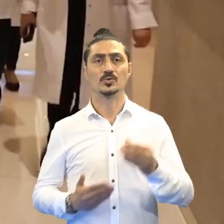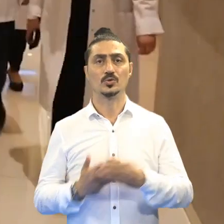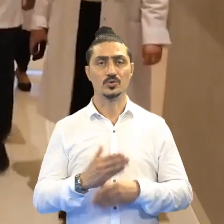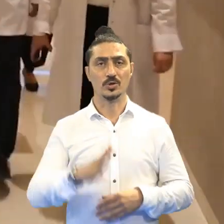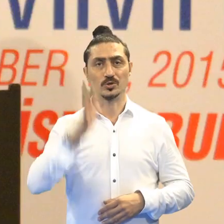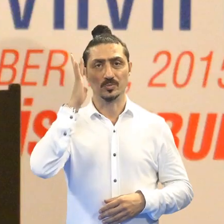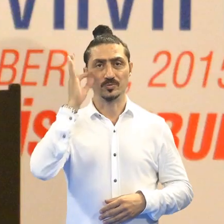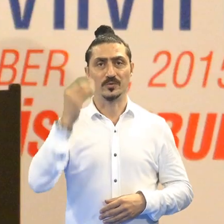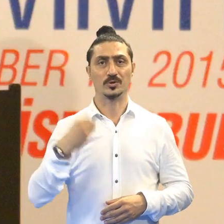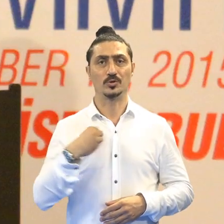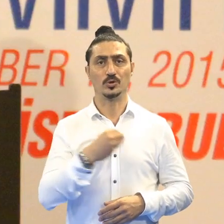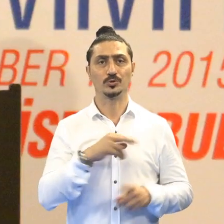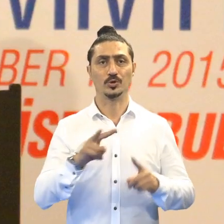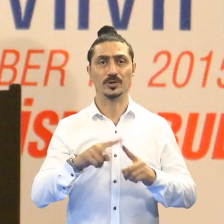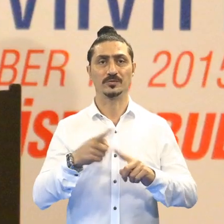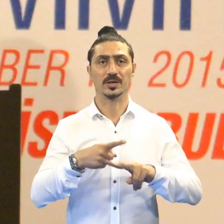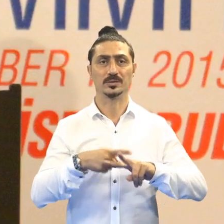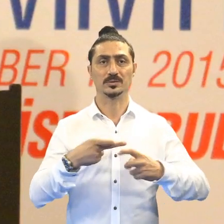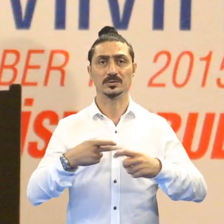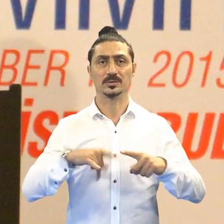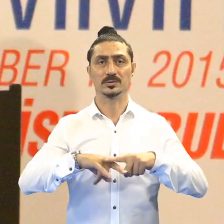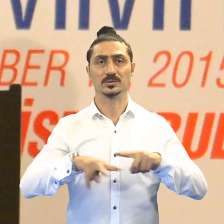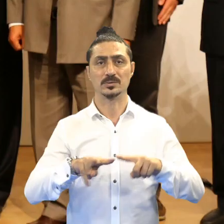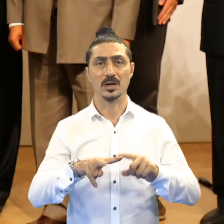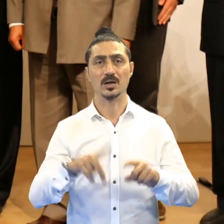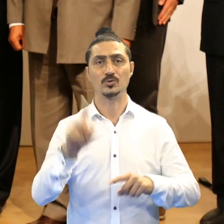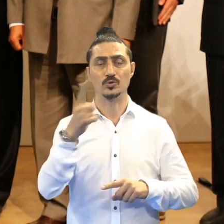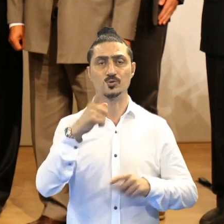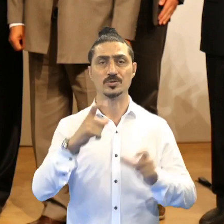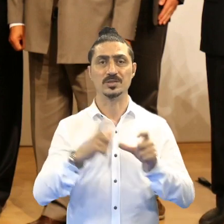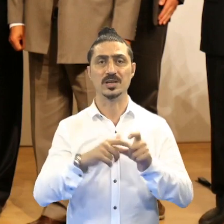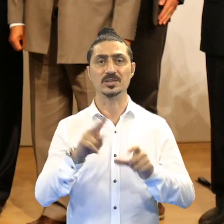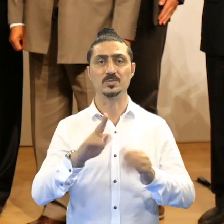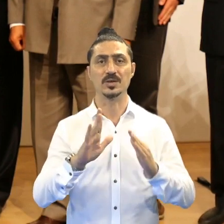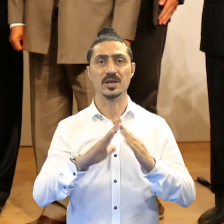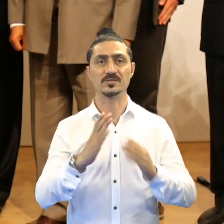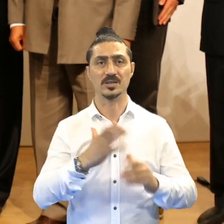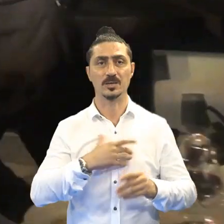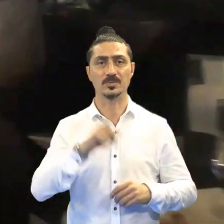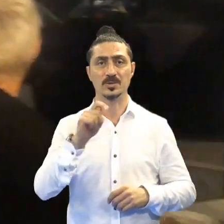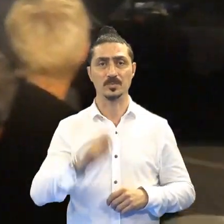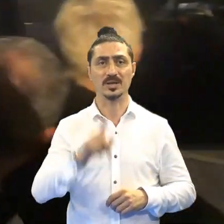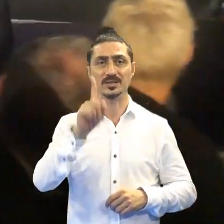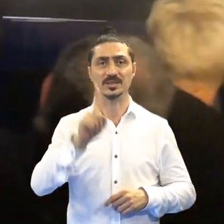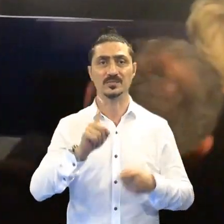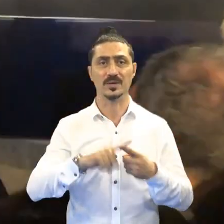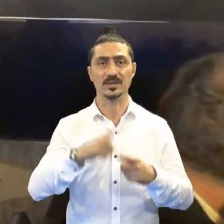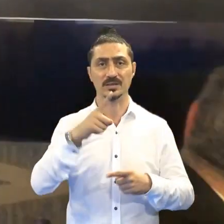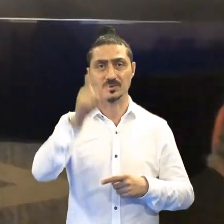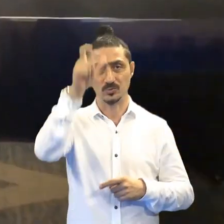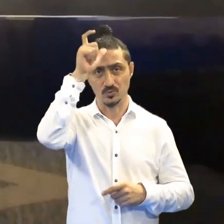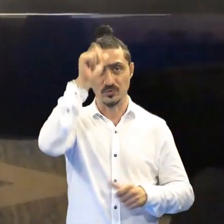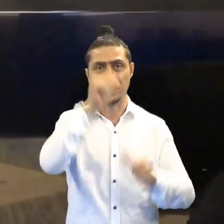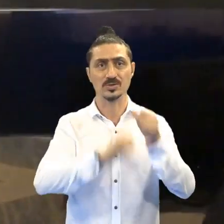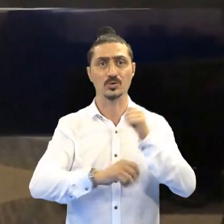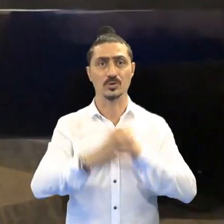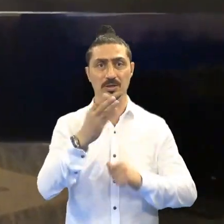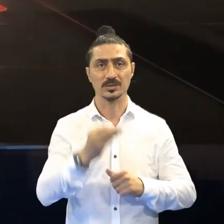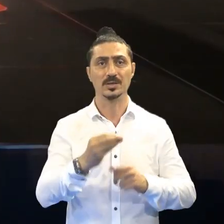Kurucu rektörümüz Profesör Doktor Nevzat Tarhan'ın öncülüğünde G20 zirvesine ev sahipliği yapan ilk ve tek Türk